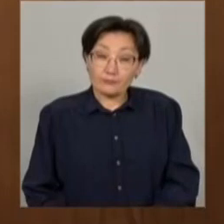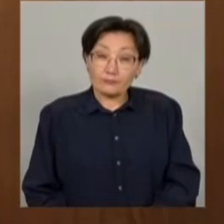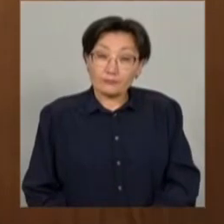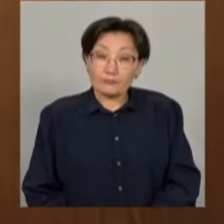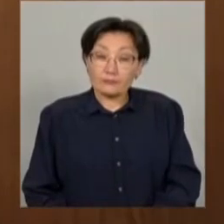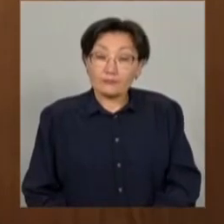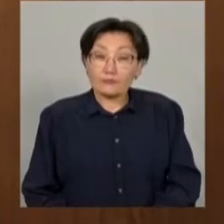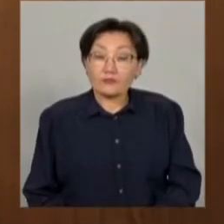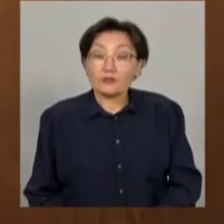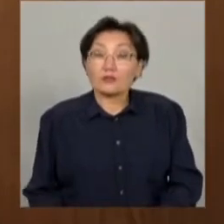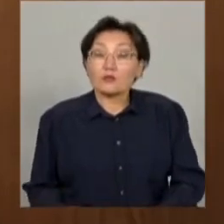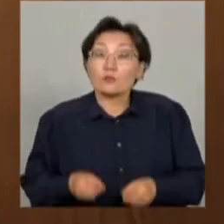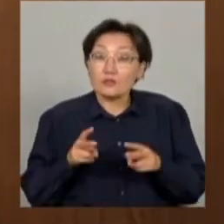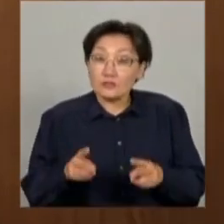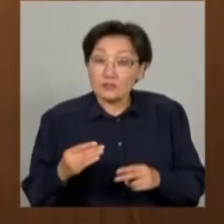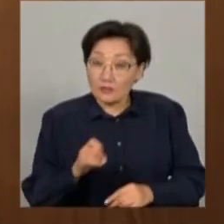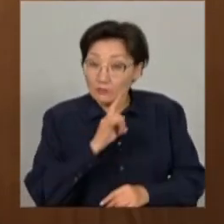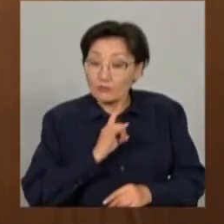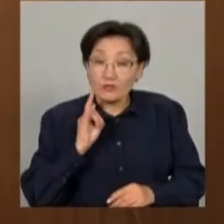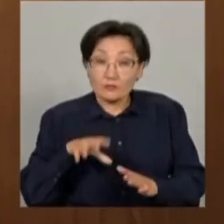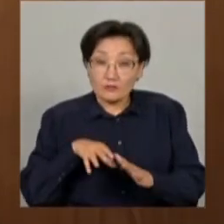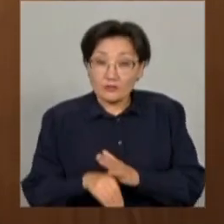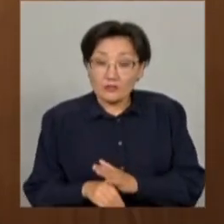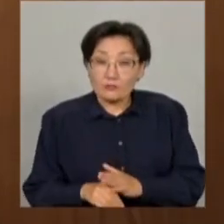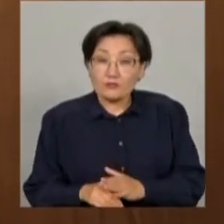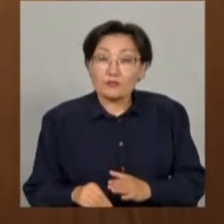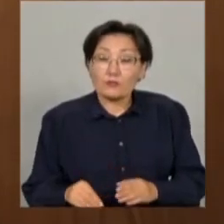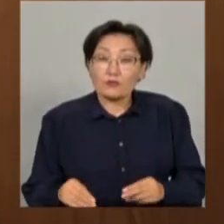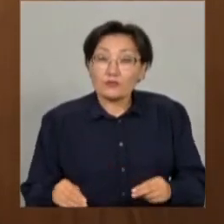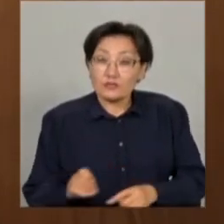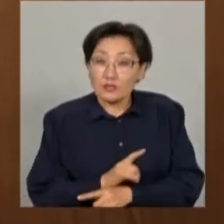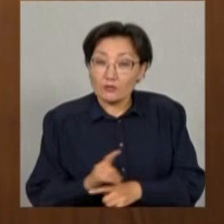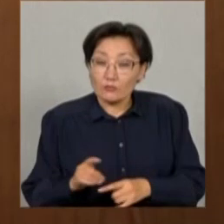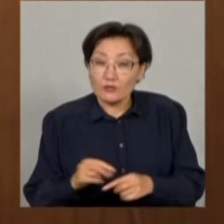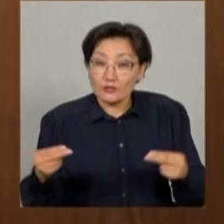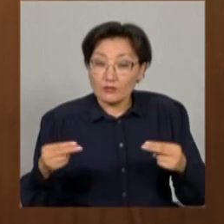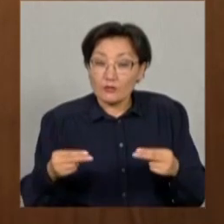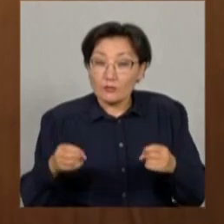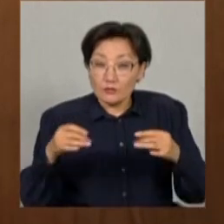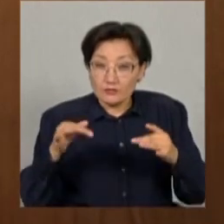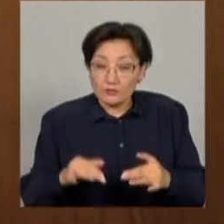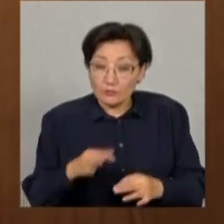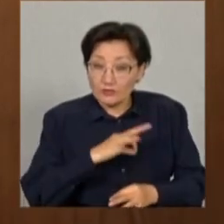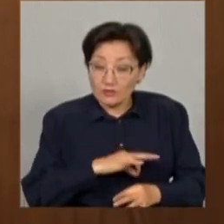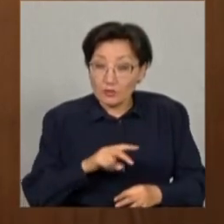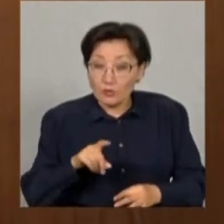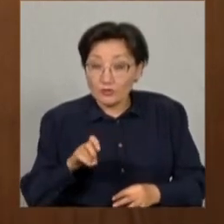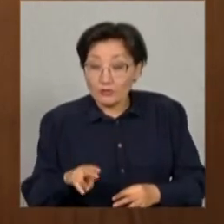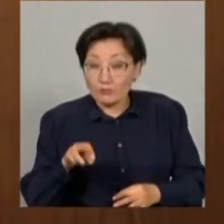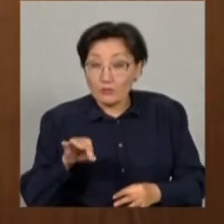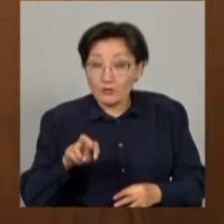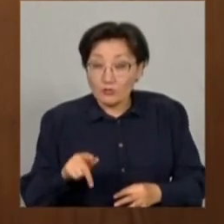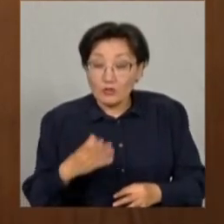Для сокрытия своих преступлений она вносила недостоверные сведения в базу данных, используя логины и пароли своих коллег. В